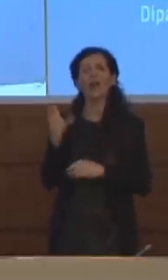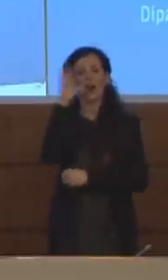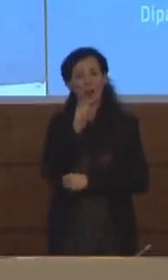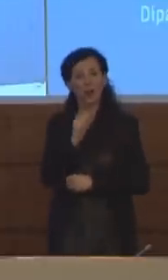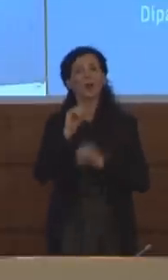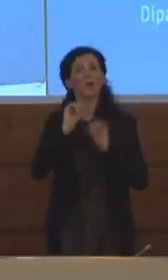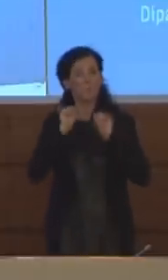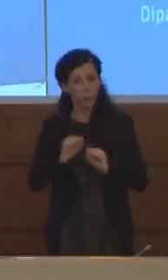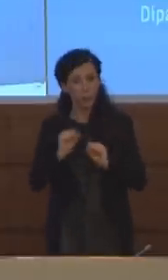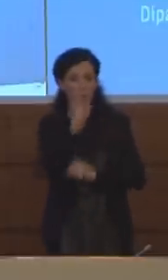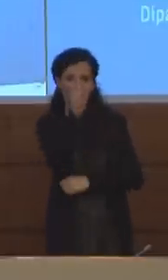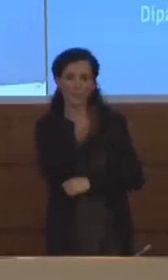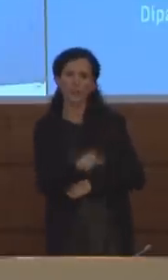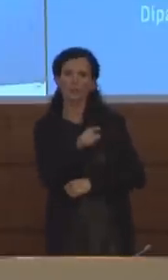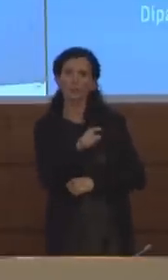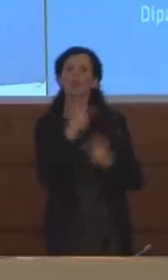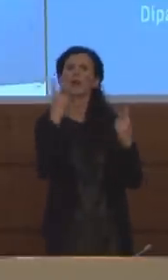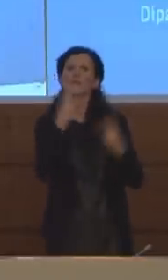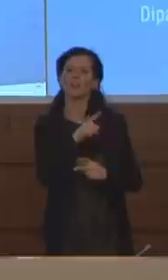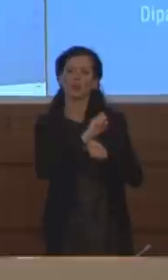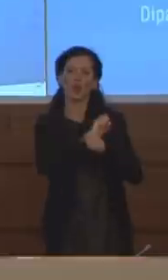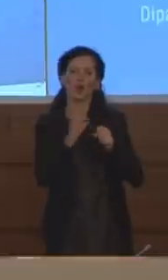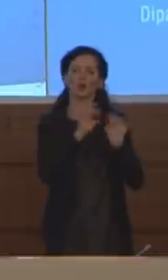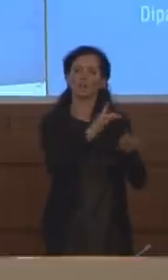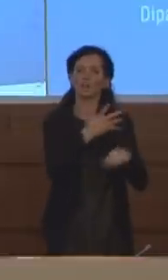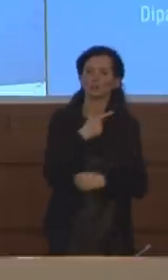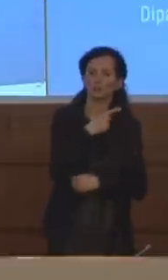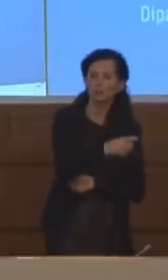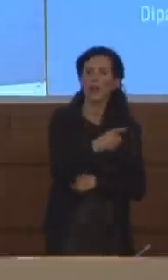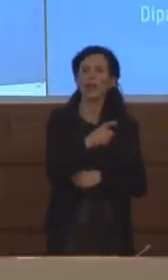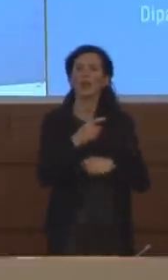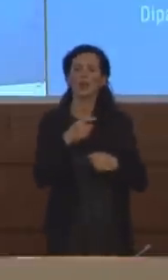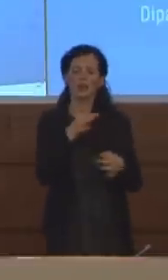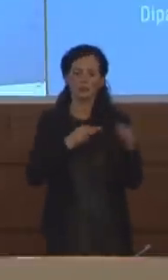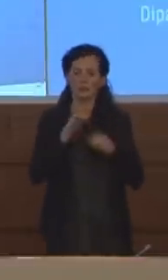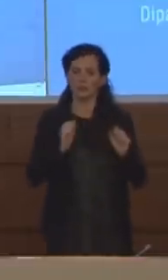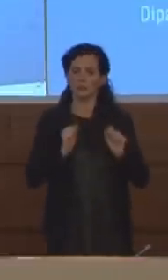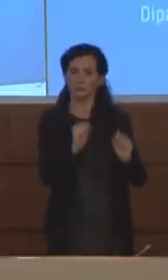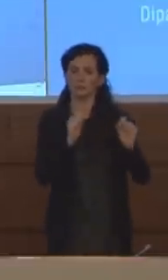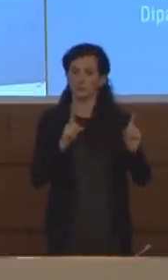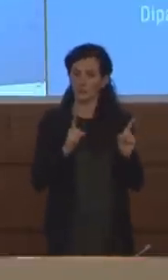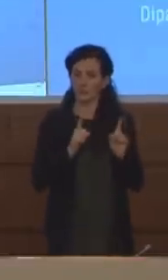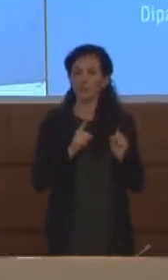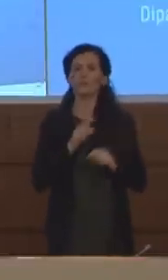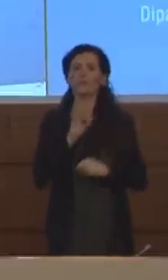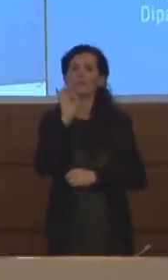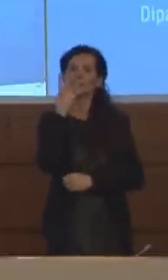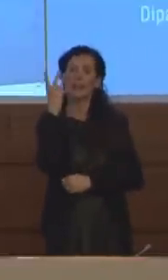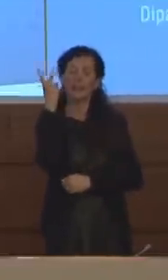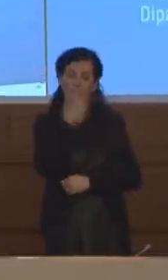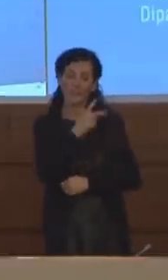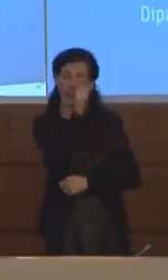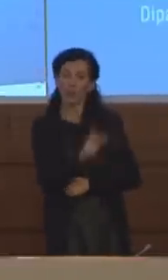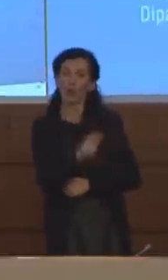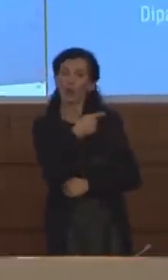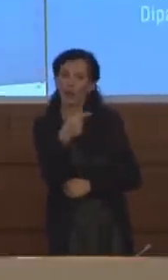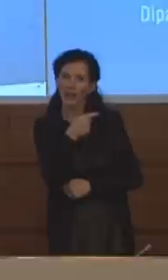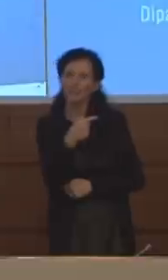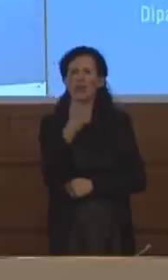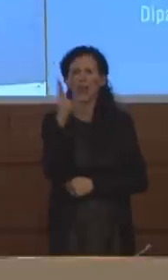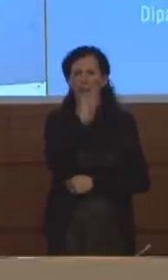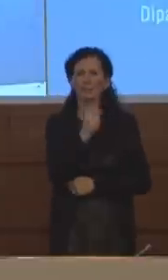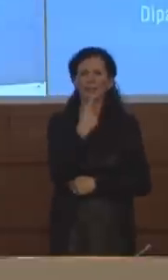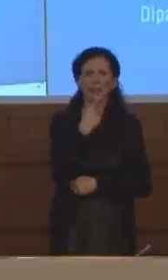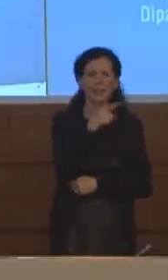positiva se lo ha realmente o una persona negativa se lo è realmente e quindi evitando i falsi positivi ai falsi